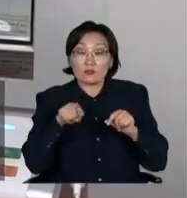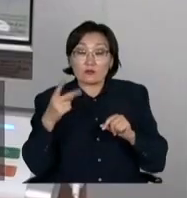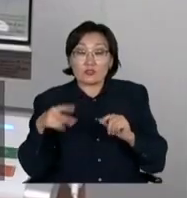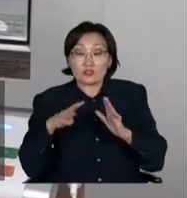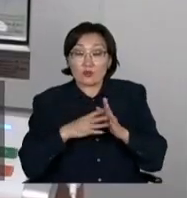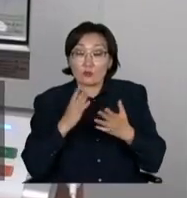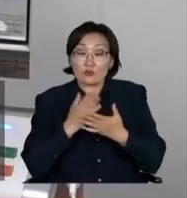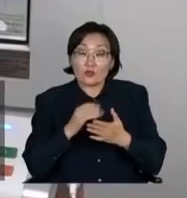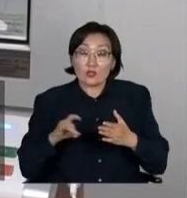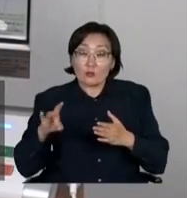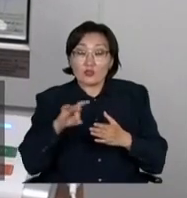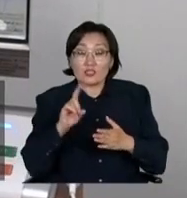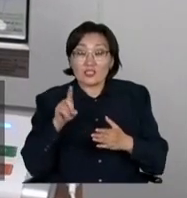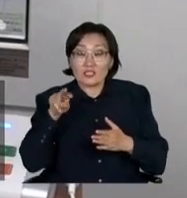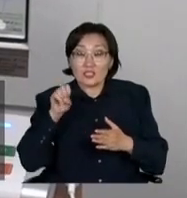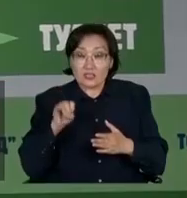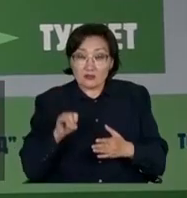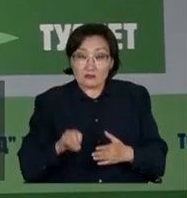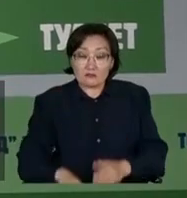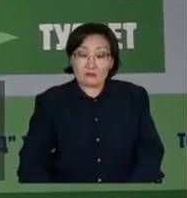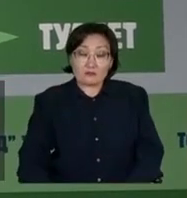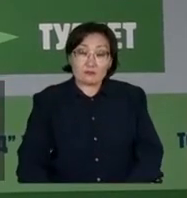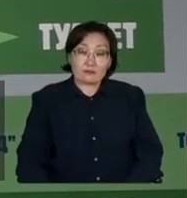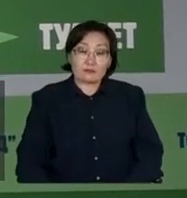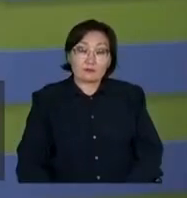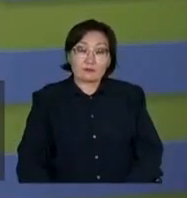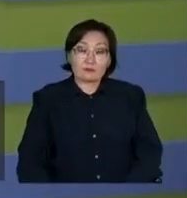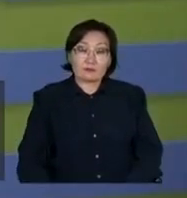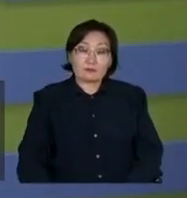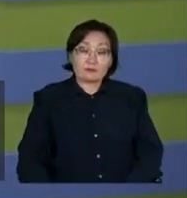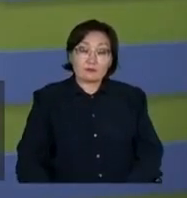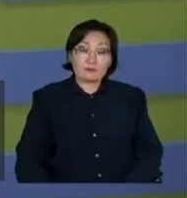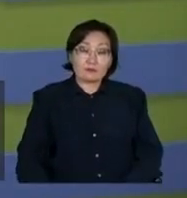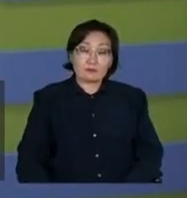29 находится в микрорайоне Зерделя. Адель Акжаркенова, Рашидин Якупов, телеканал «Алмата».